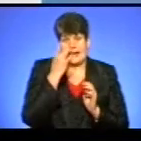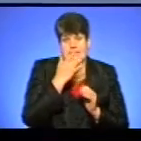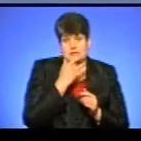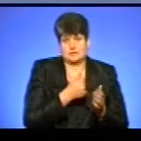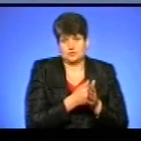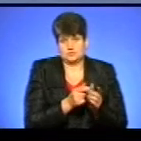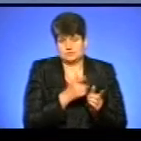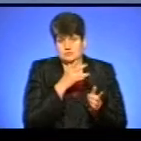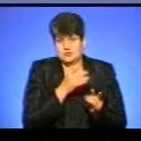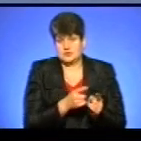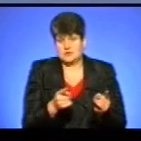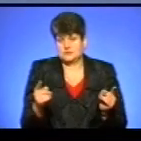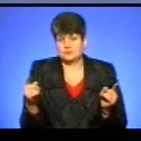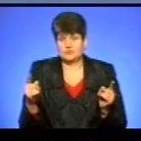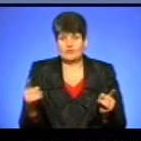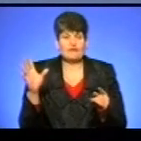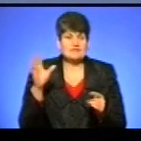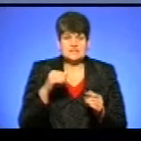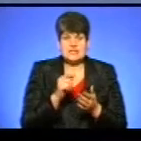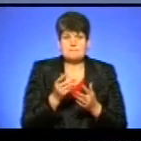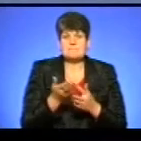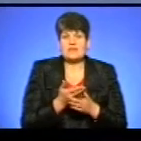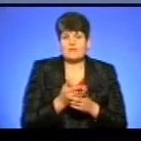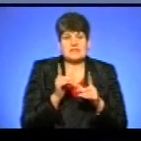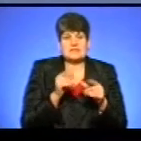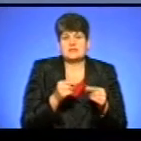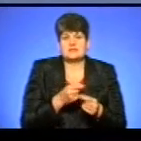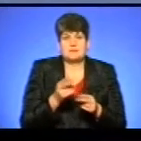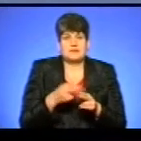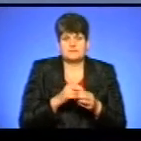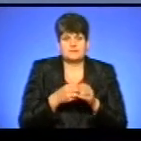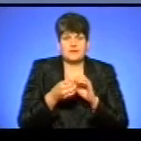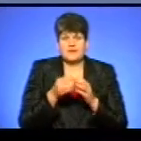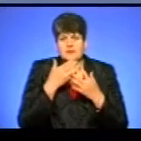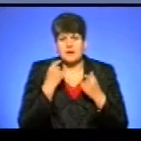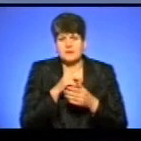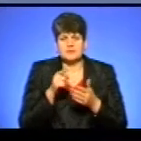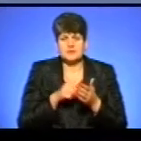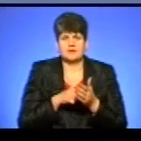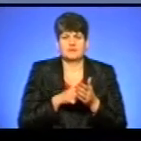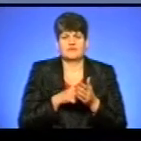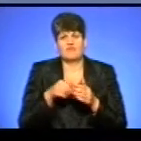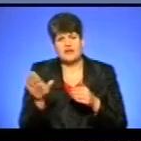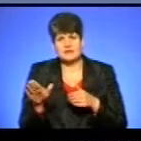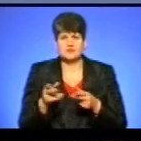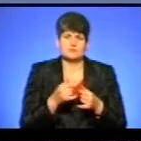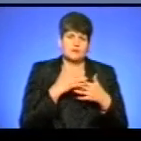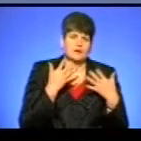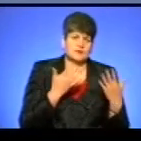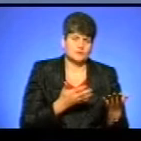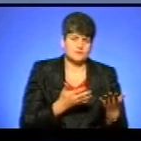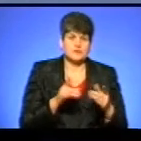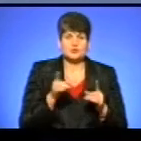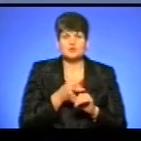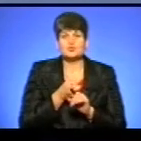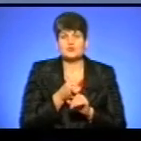впродовж наступних періодів всі пільговики роз'їздять без обмежень. І нема цього питання, що вийде, чи у нас вже забагато пільговиків.